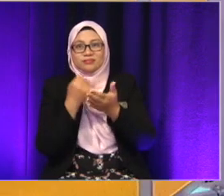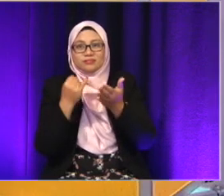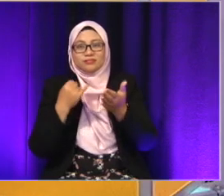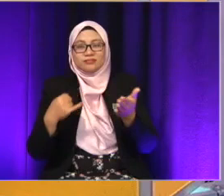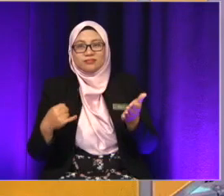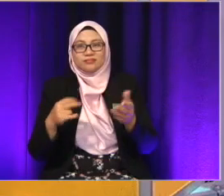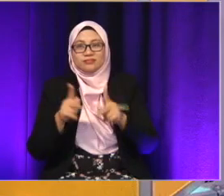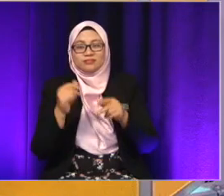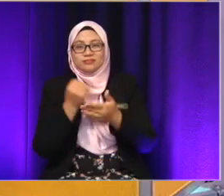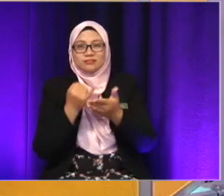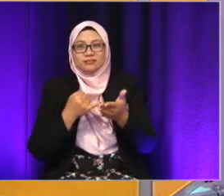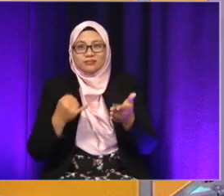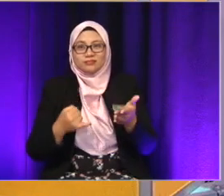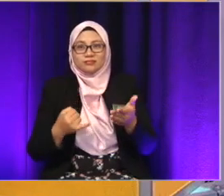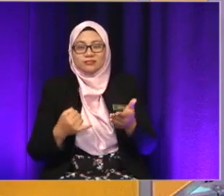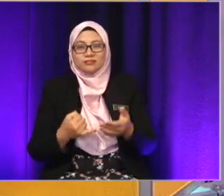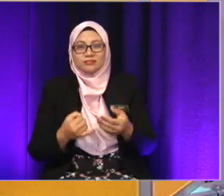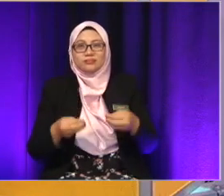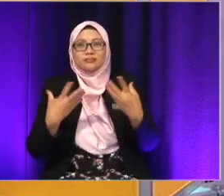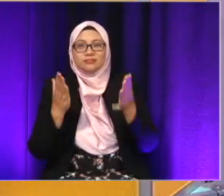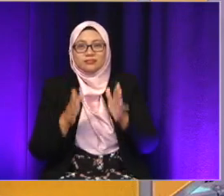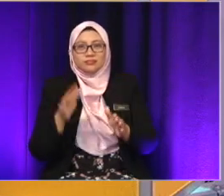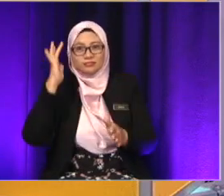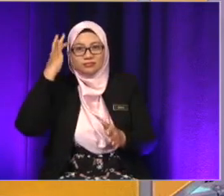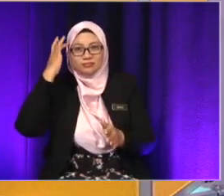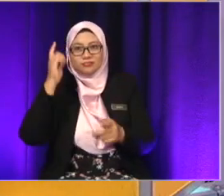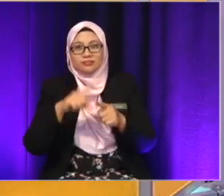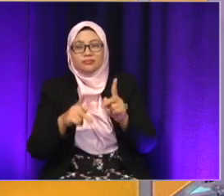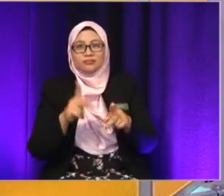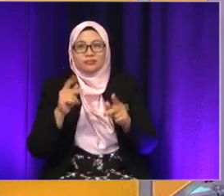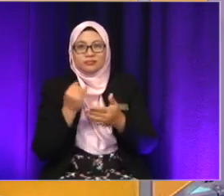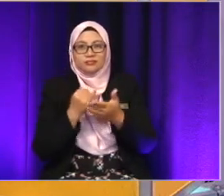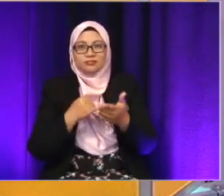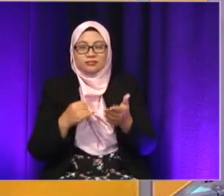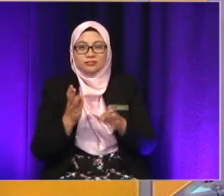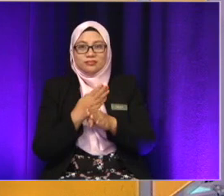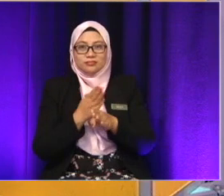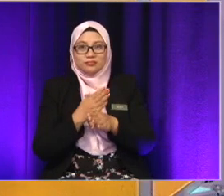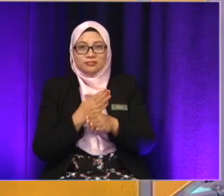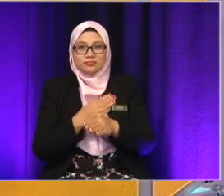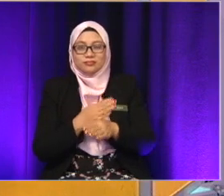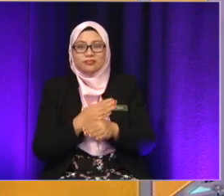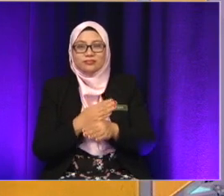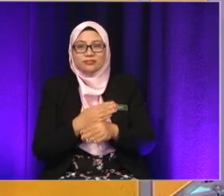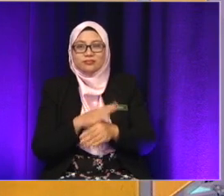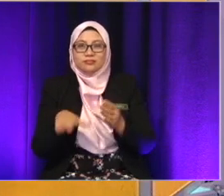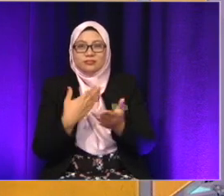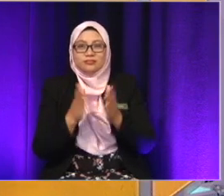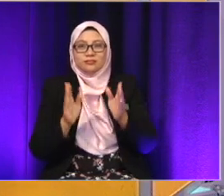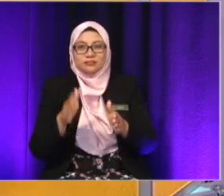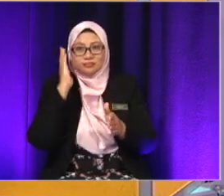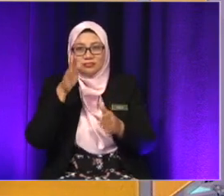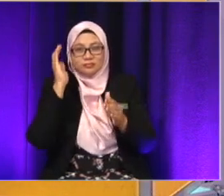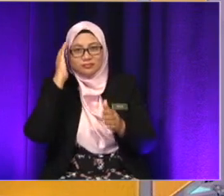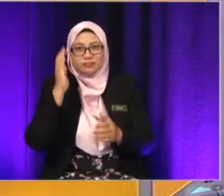kebanyakan orang tak tahu macam mana kita nak running dia punya sistem. Tapi bila lukis dalam bentuk simbol, orang semua akan tahu. Mana-mana jurutera, mana-mana